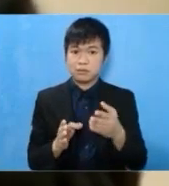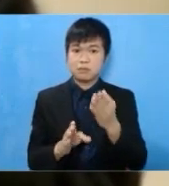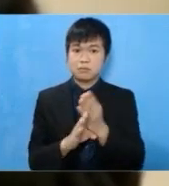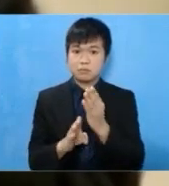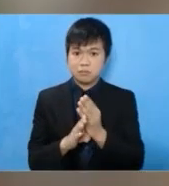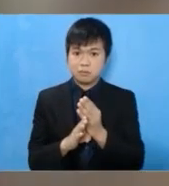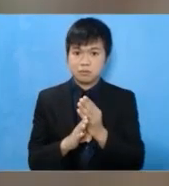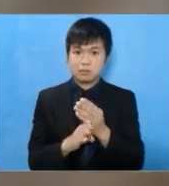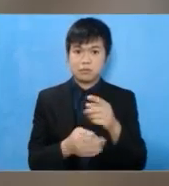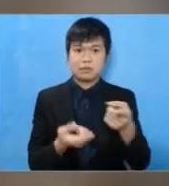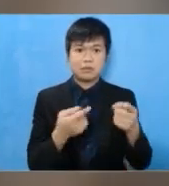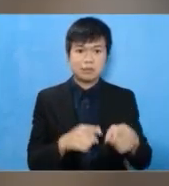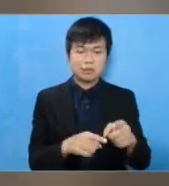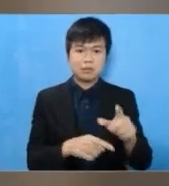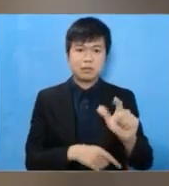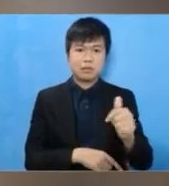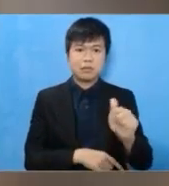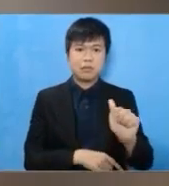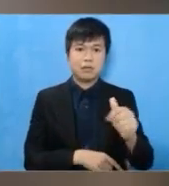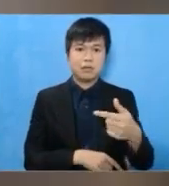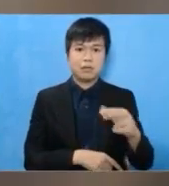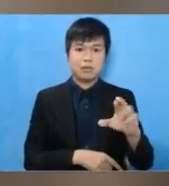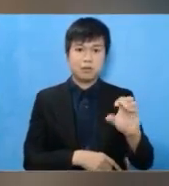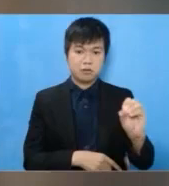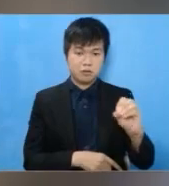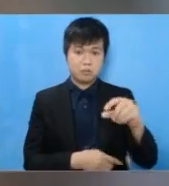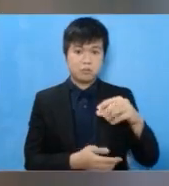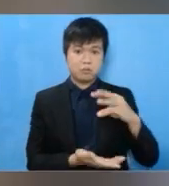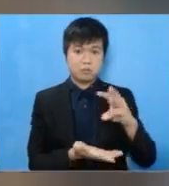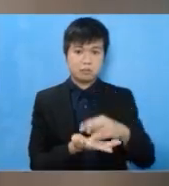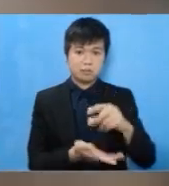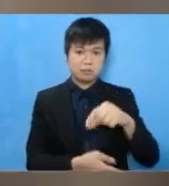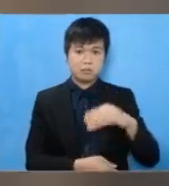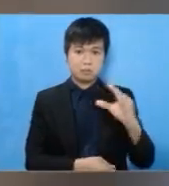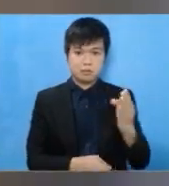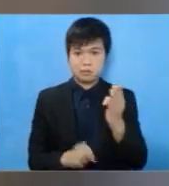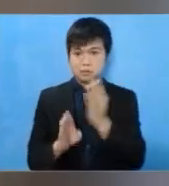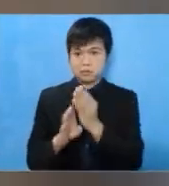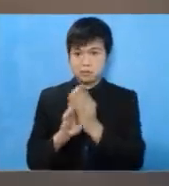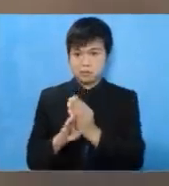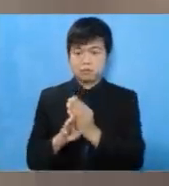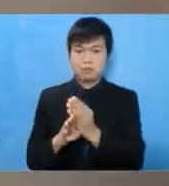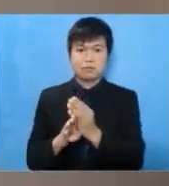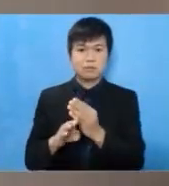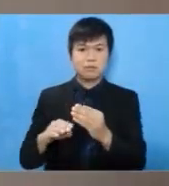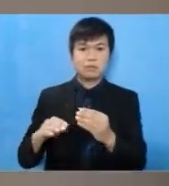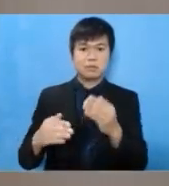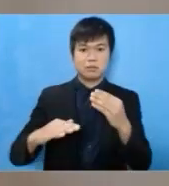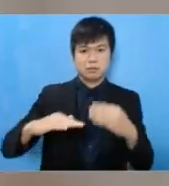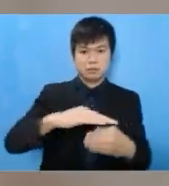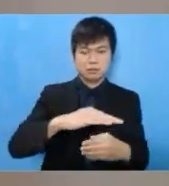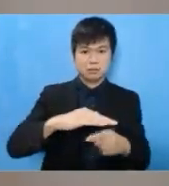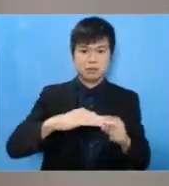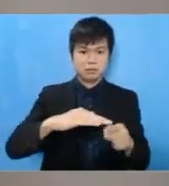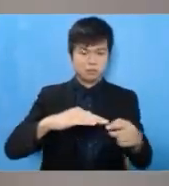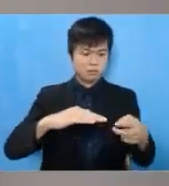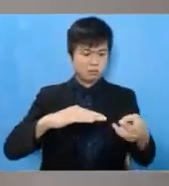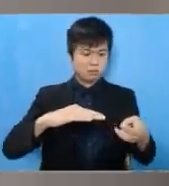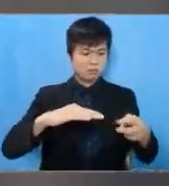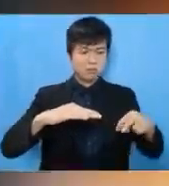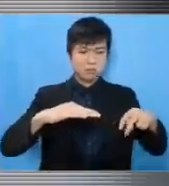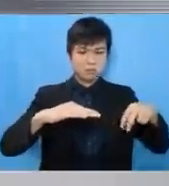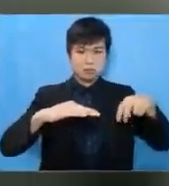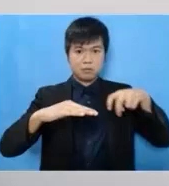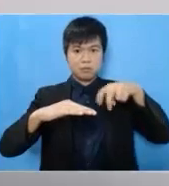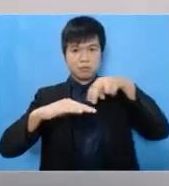City. Pinahinto po yung bus, tapos may mga ilan na pulis na umakyat po at mga nangalapit po. So, ang bilis po